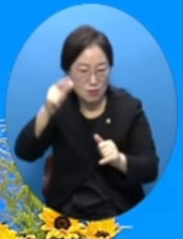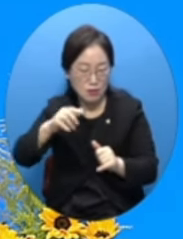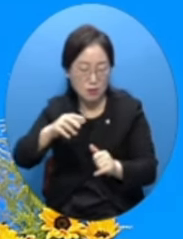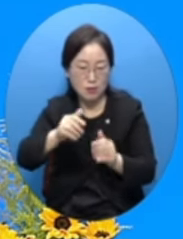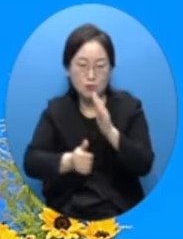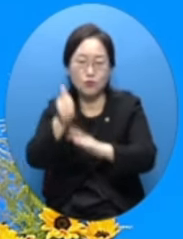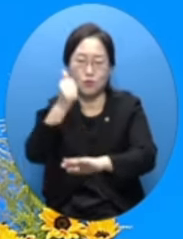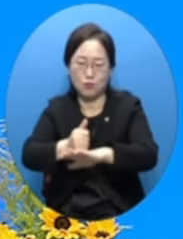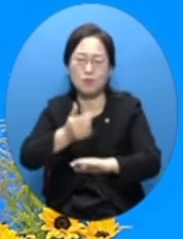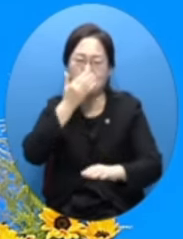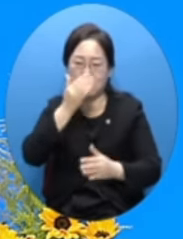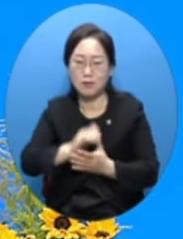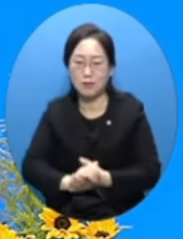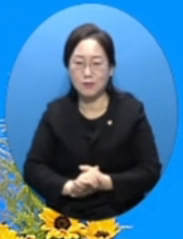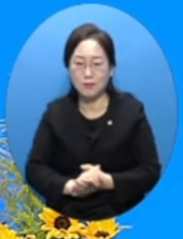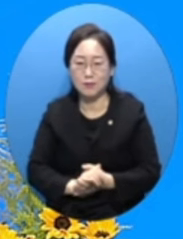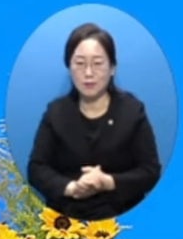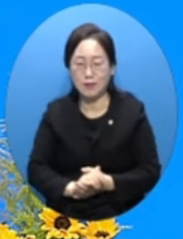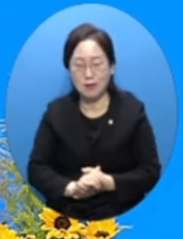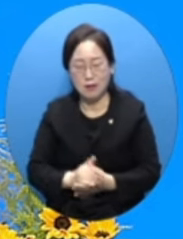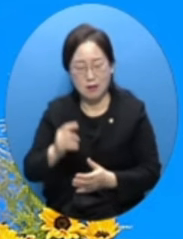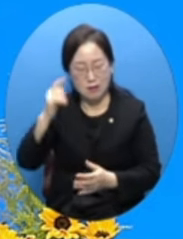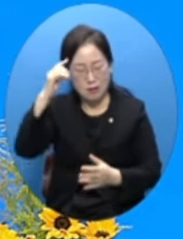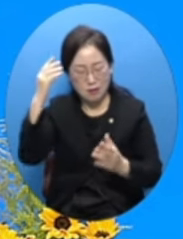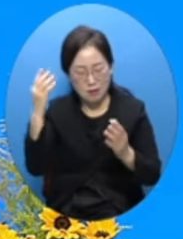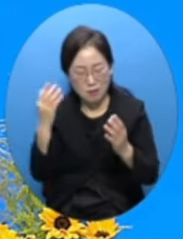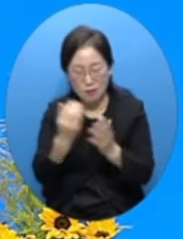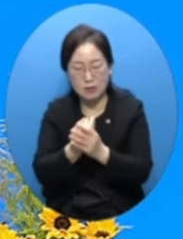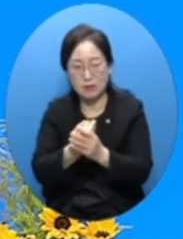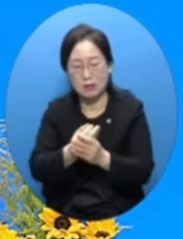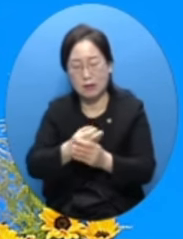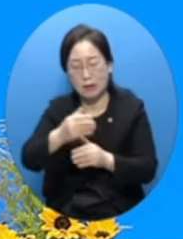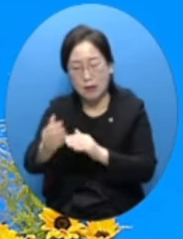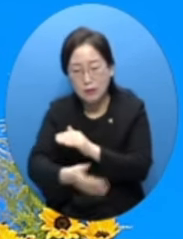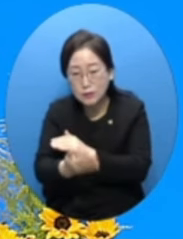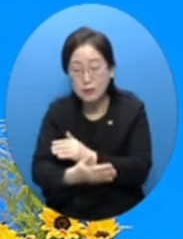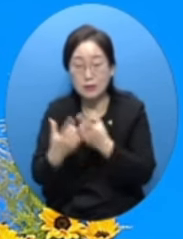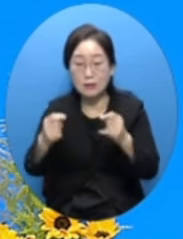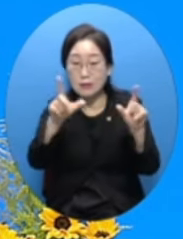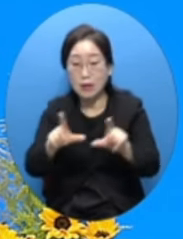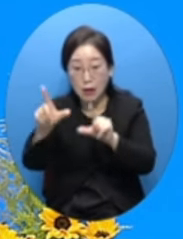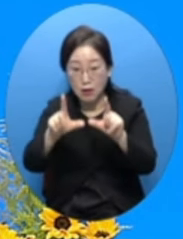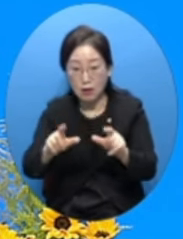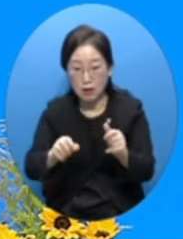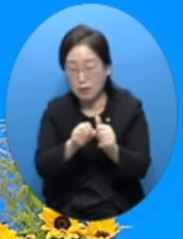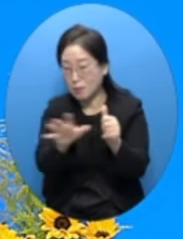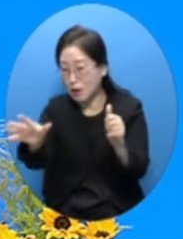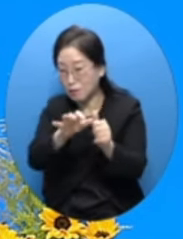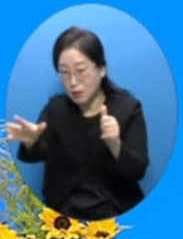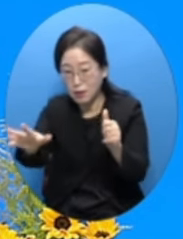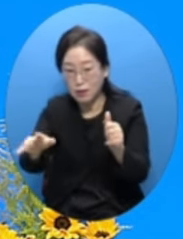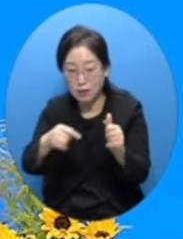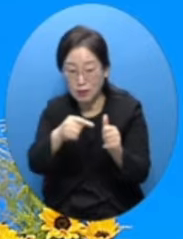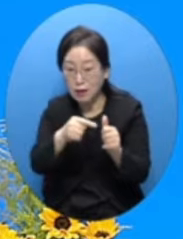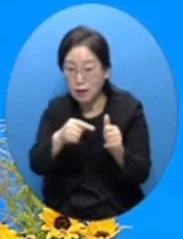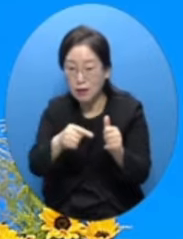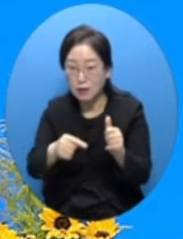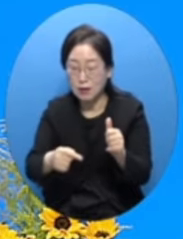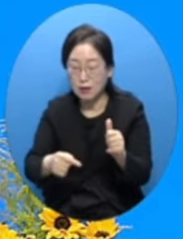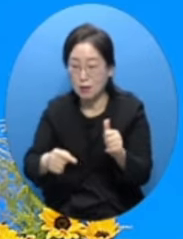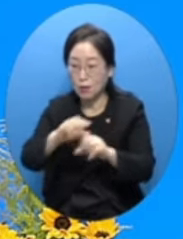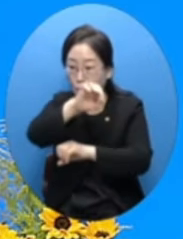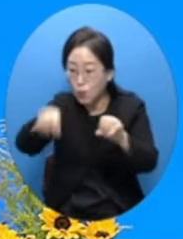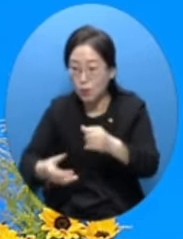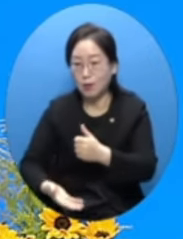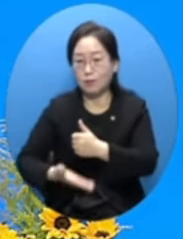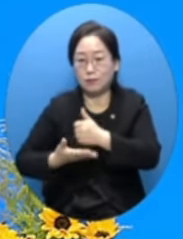것입니다. 엉망진창의 삶을 살았던 내가 모든 사람에게 따돌림 받던 내가 모든 사람 앞에 존경받고 칭찬받는 위대한